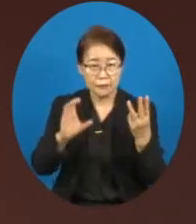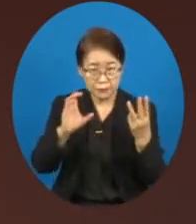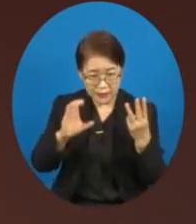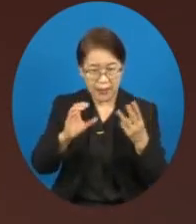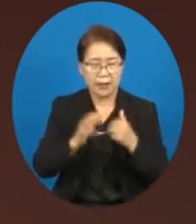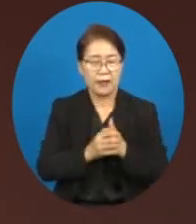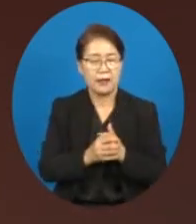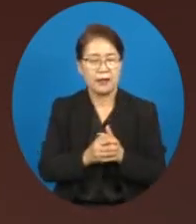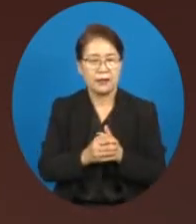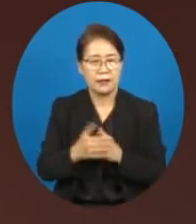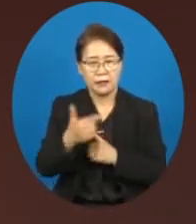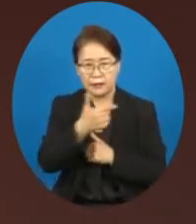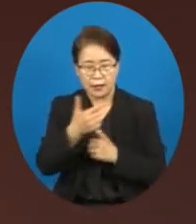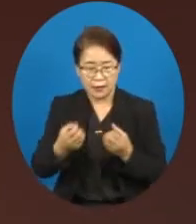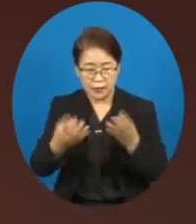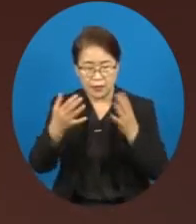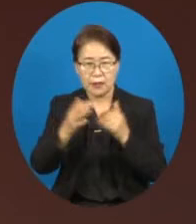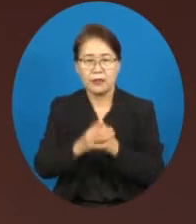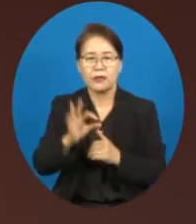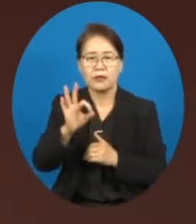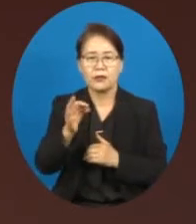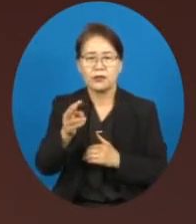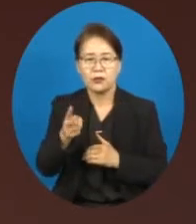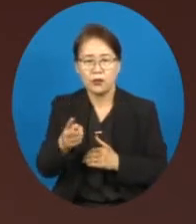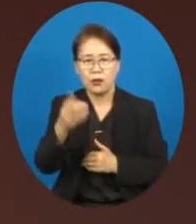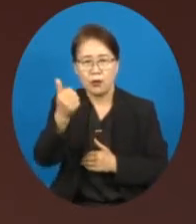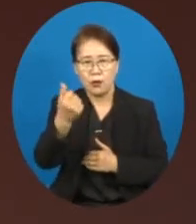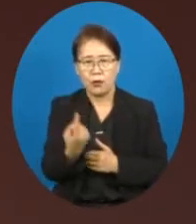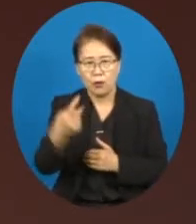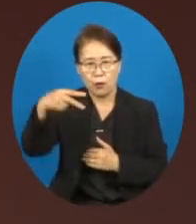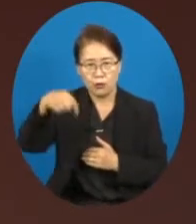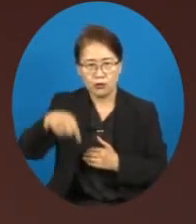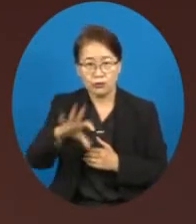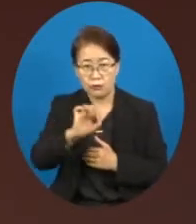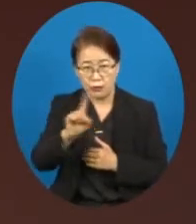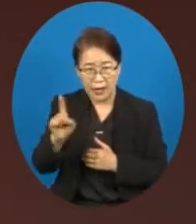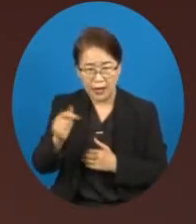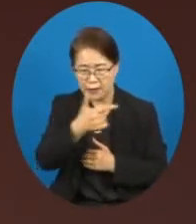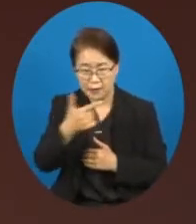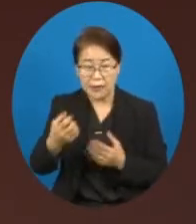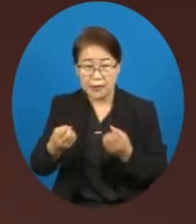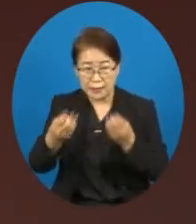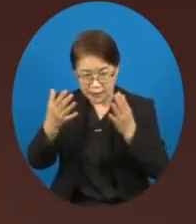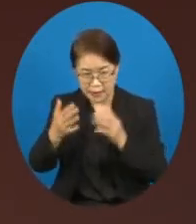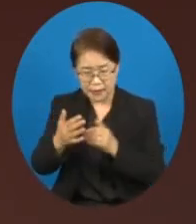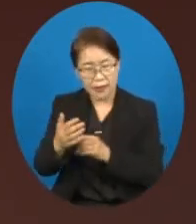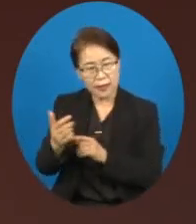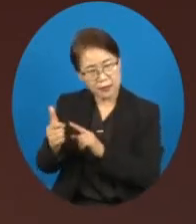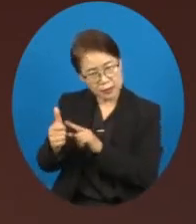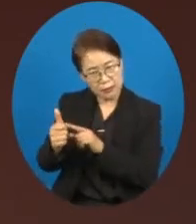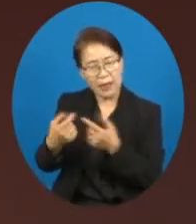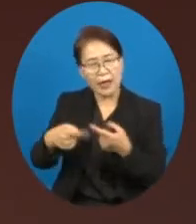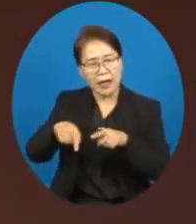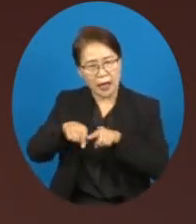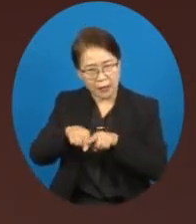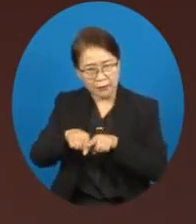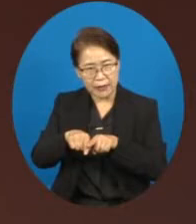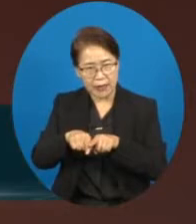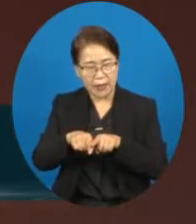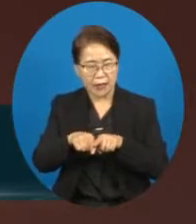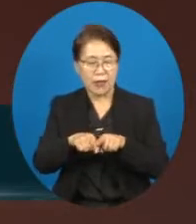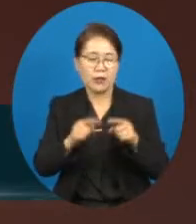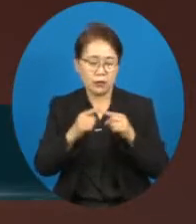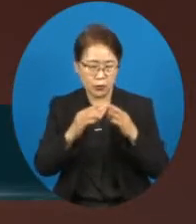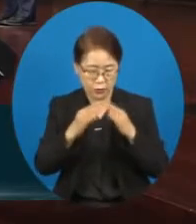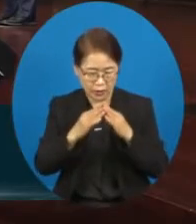대제사장 여호수아와 함께 성전의 공사를 시작했던, 성전의 기초를 놓았던 사람이에요. 우리 한번